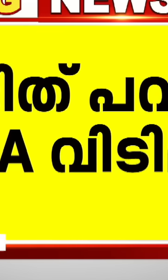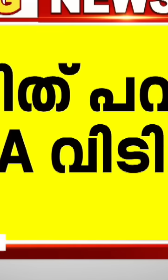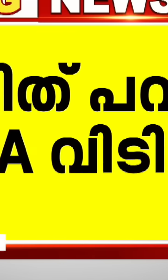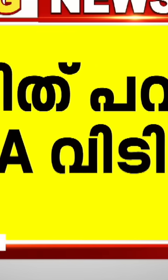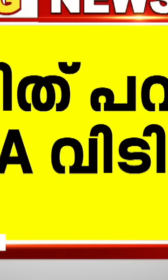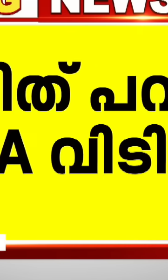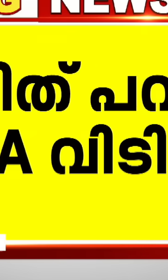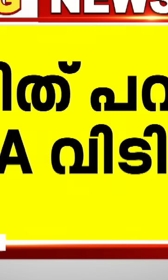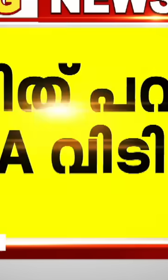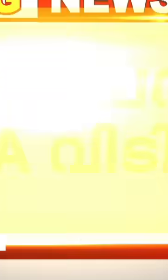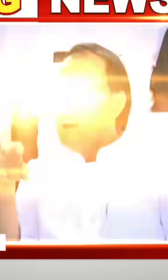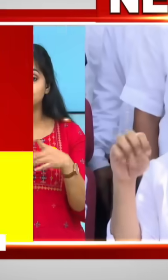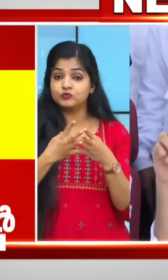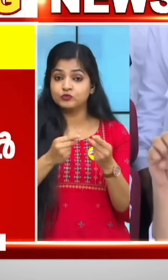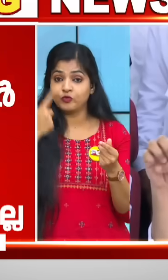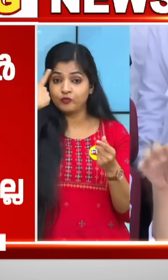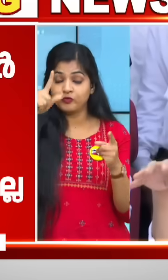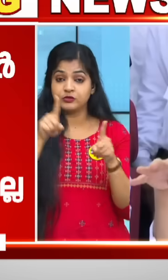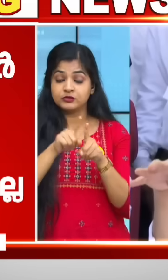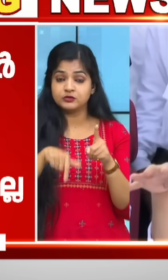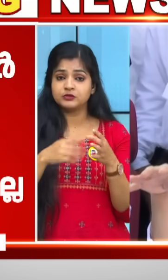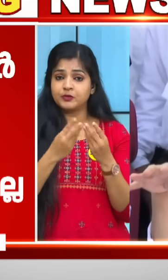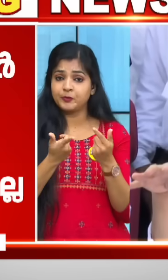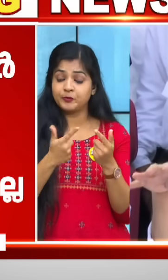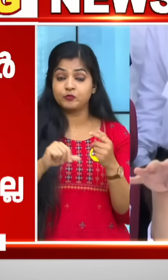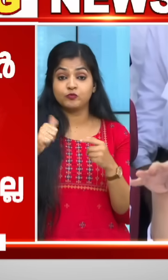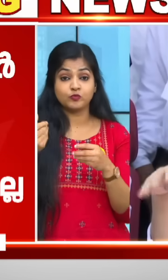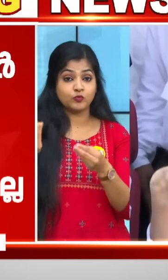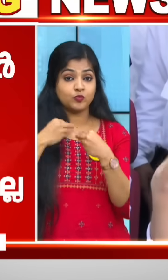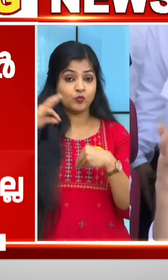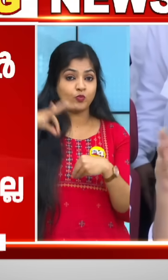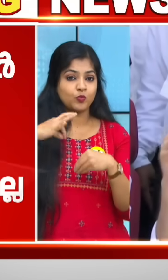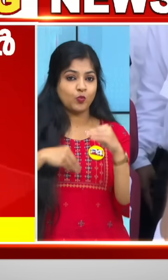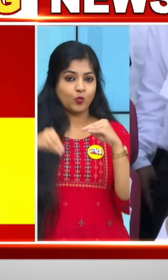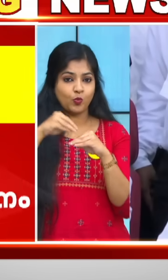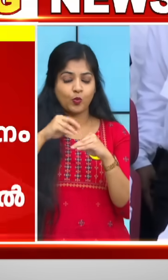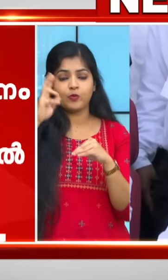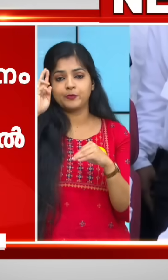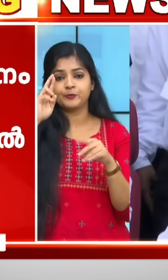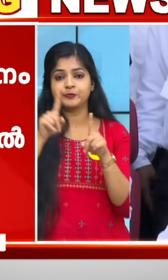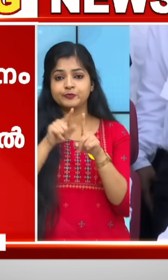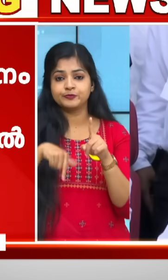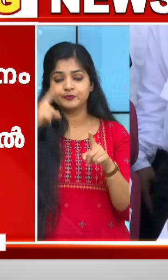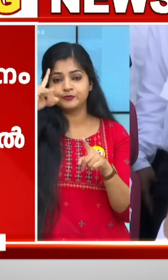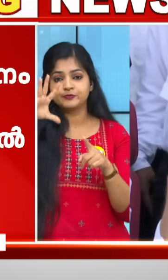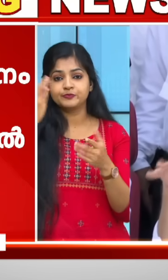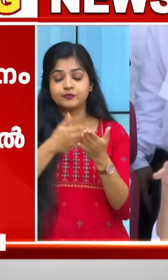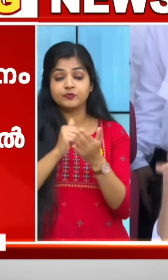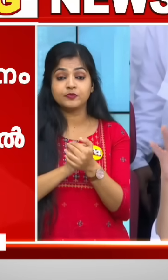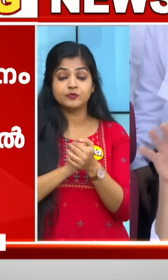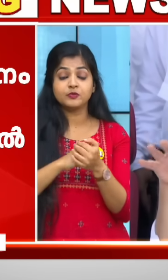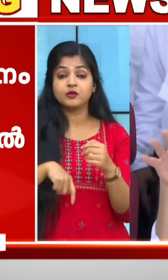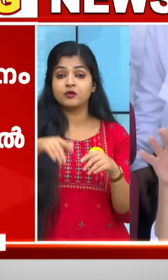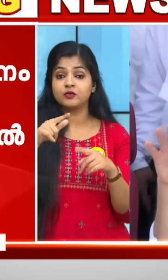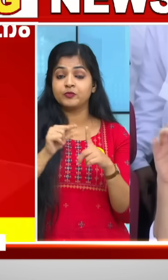അതിന്റെ കണക്ക് തീർക്കുന്ന തരത്തിലുള്ള ചില കാര്യങ്ങൾ നേടിയെടുക്കാം എന്നതാണ് ധാരണയായി വന്നിട്ടുള്ളത് നിയമസഭാ തെരഞ്ഞെടുപ്പ് മുന്നിൽ വരുന്നു